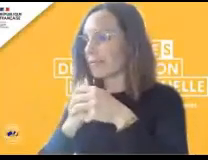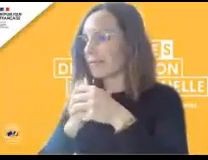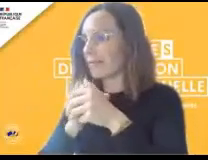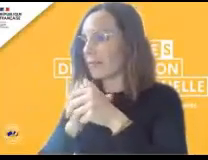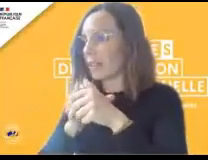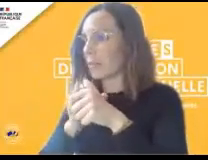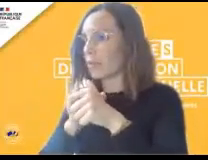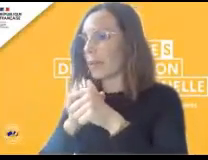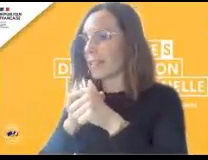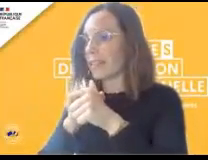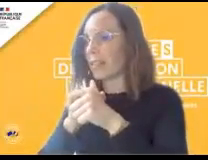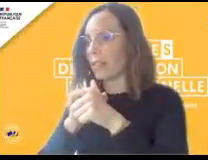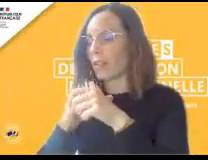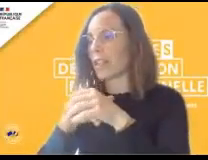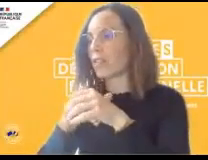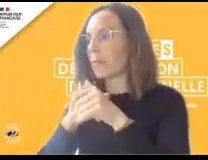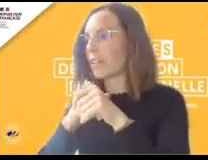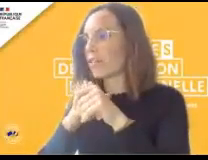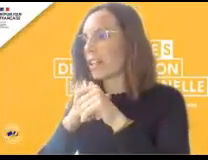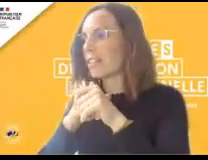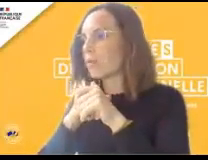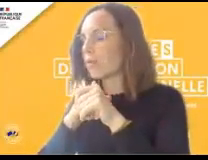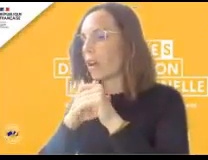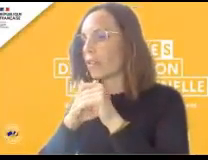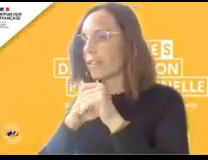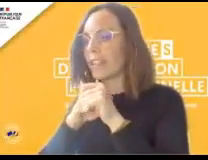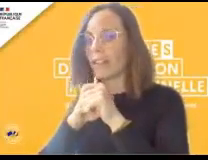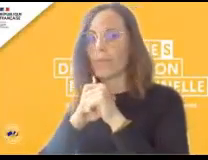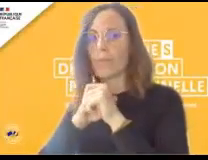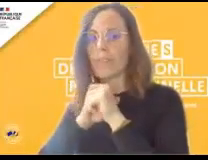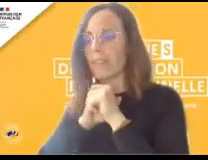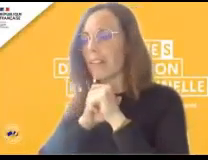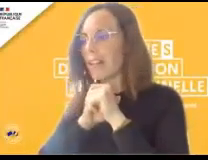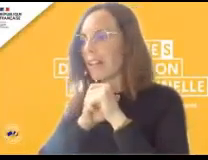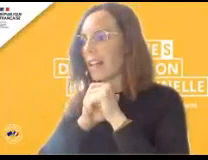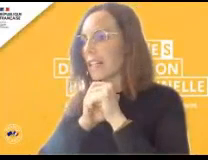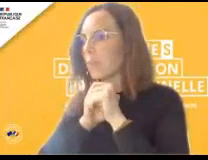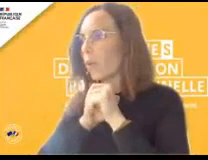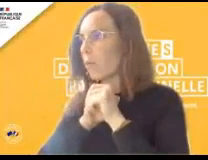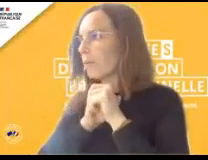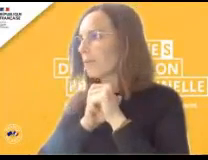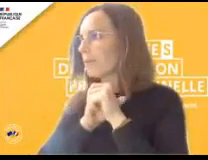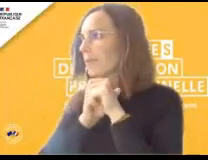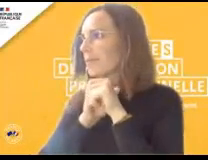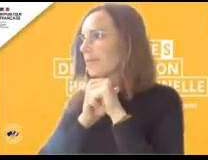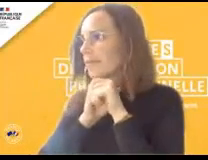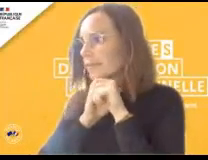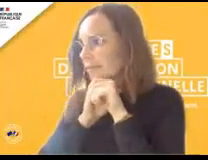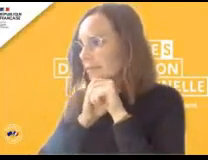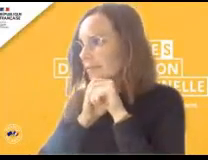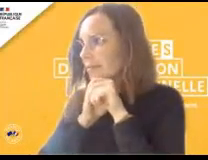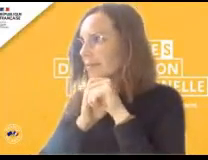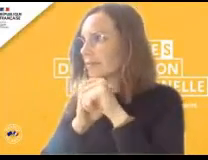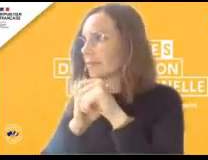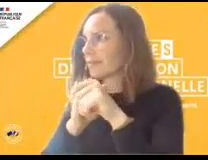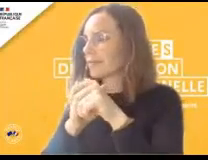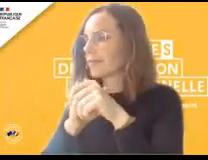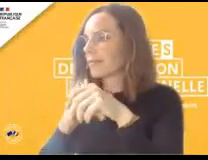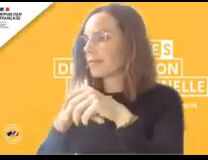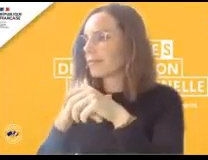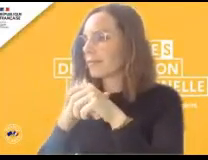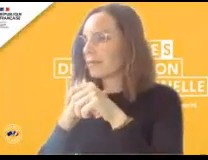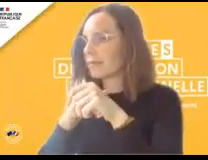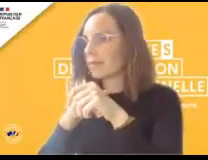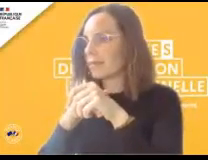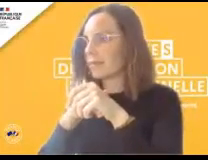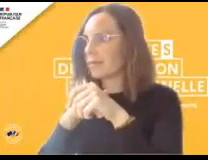fin. Ça peut se passer comme ça. Je ne sais pas, Jean-Jacques, si tu veux rajouter quelque chose à ce propos. Non, je